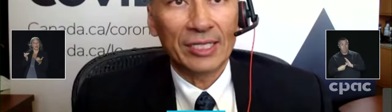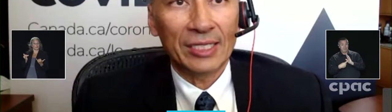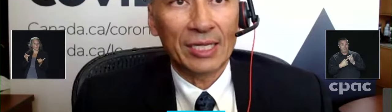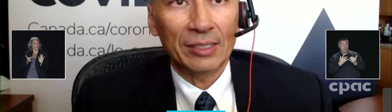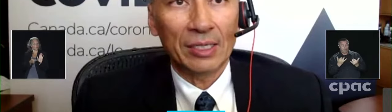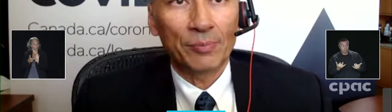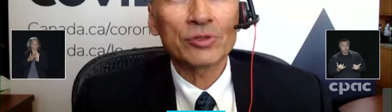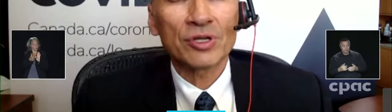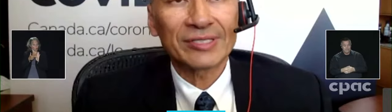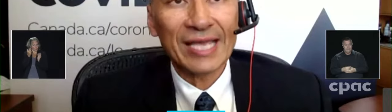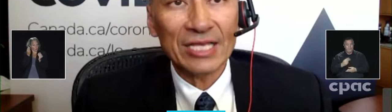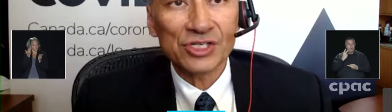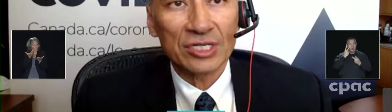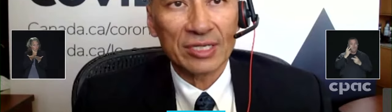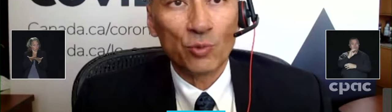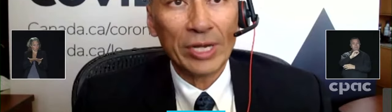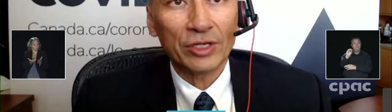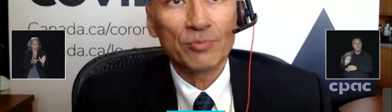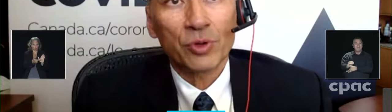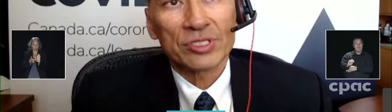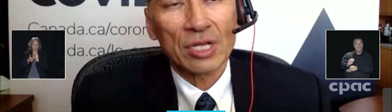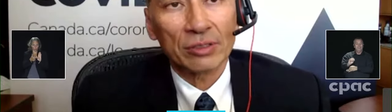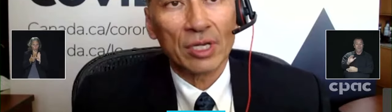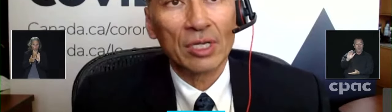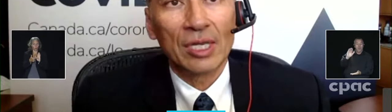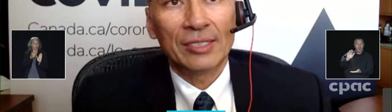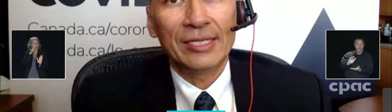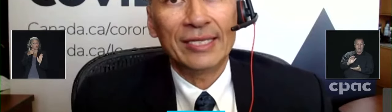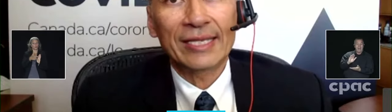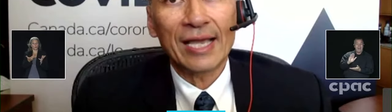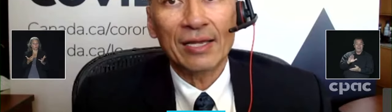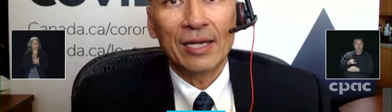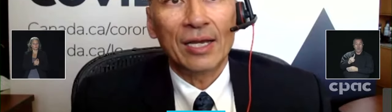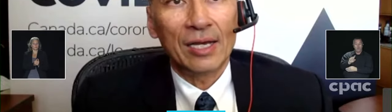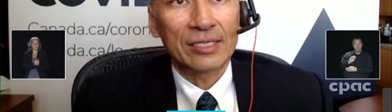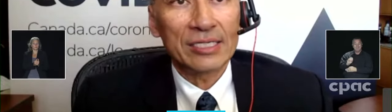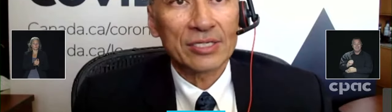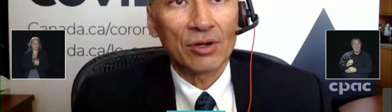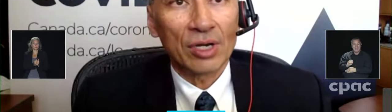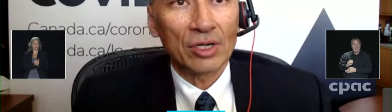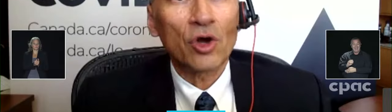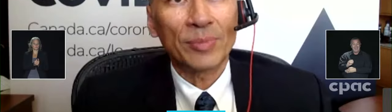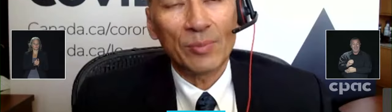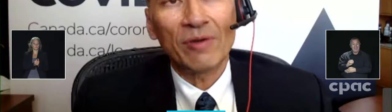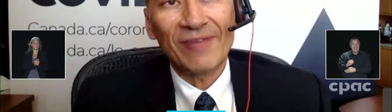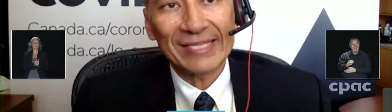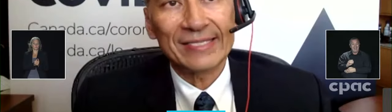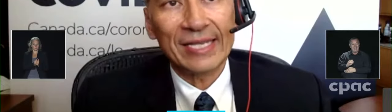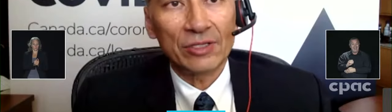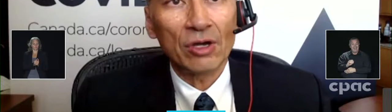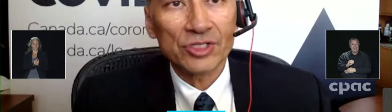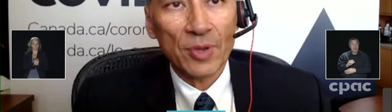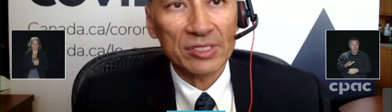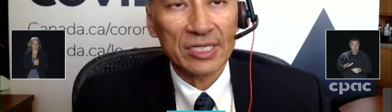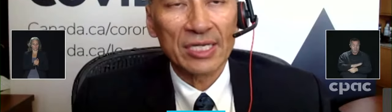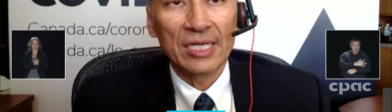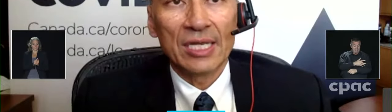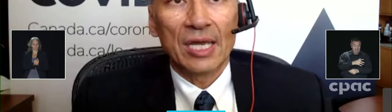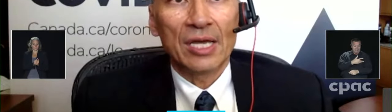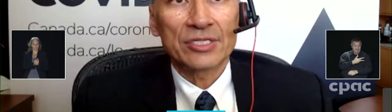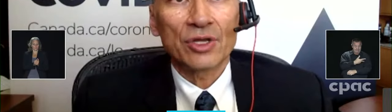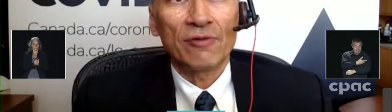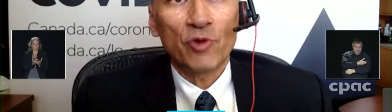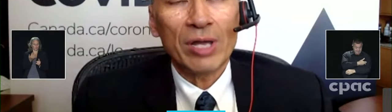voit que le pourcentage, c'est moins qu'1% des cas qui sont complètement vaccinés. Donc, je pense